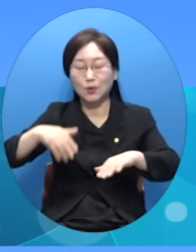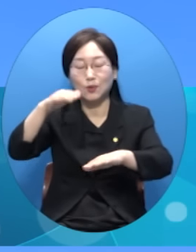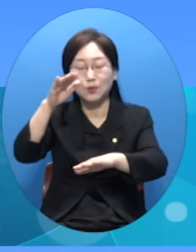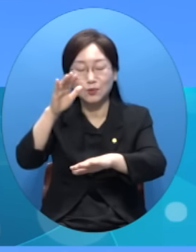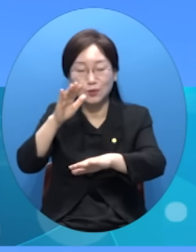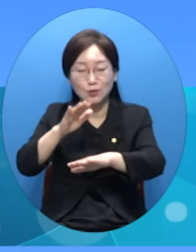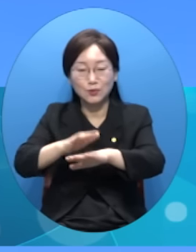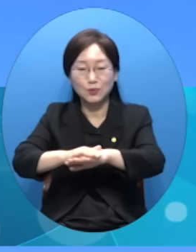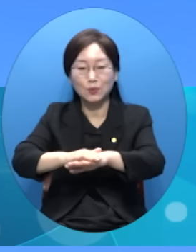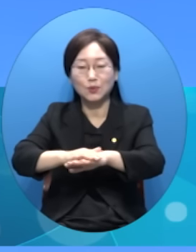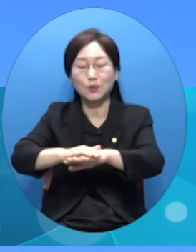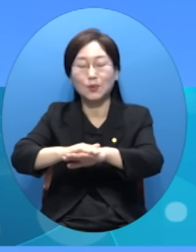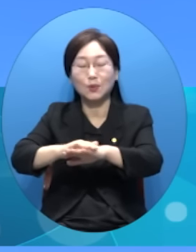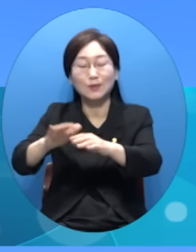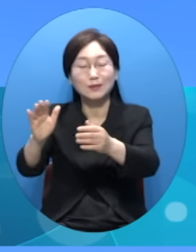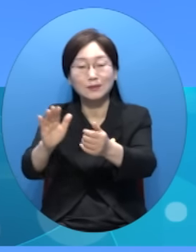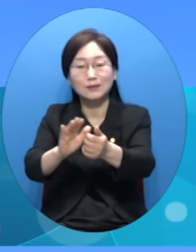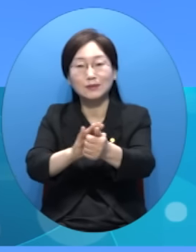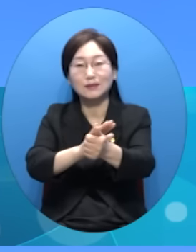자비로운